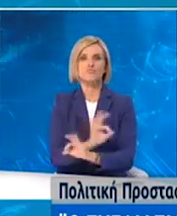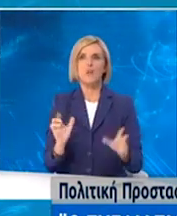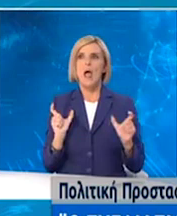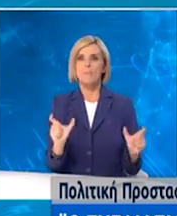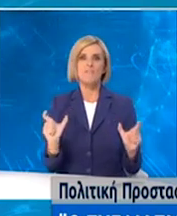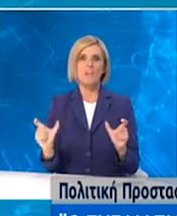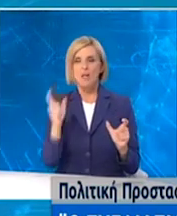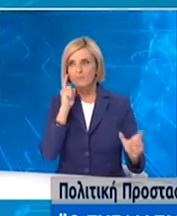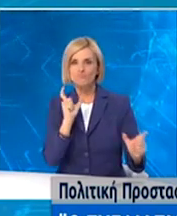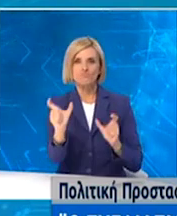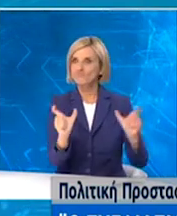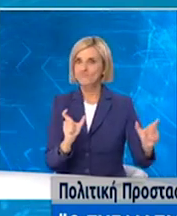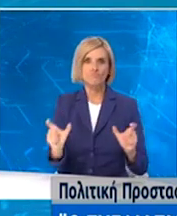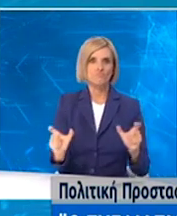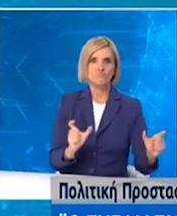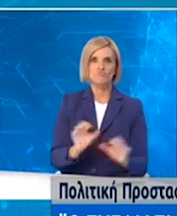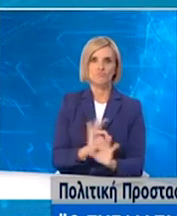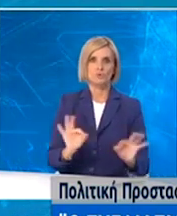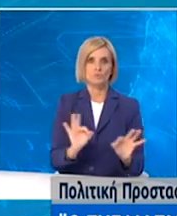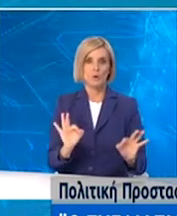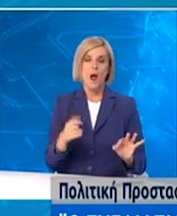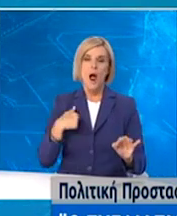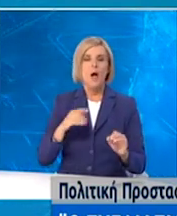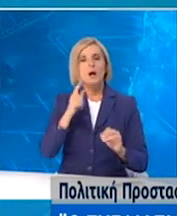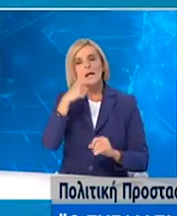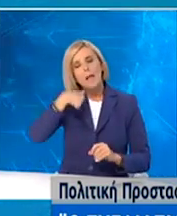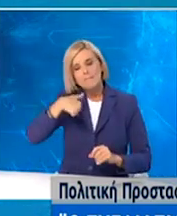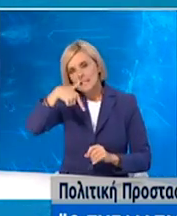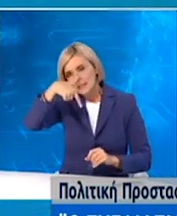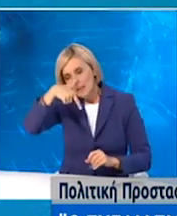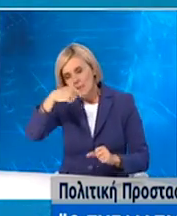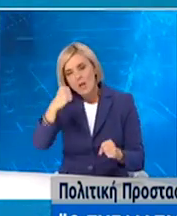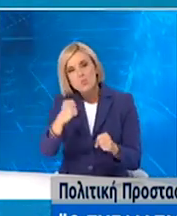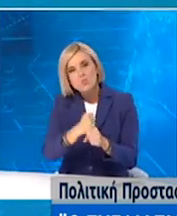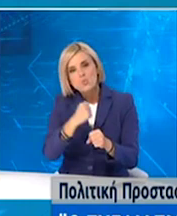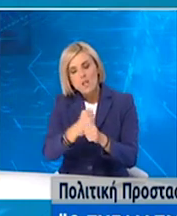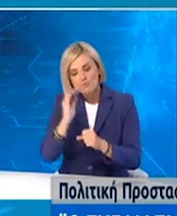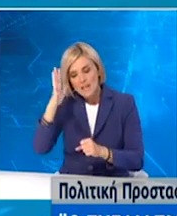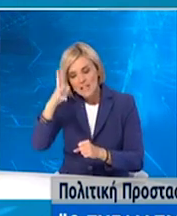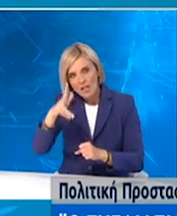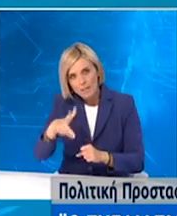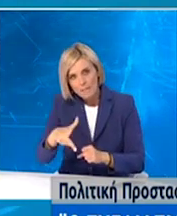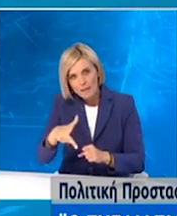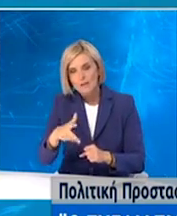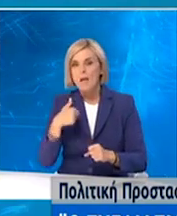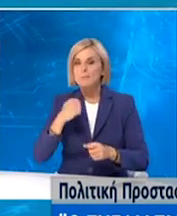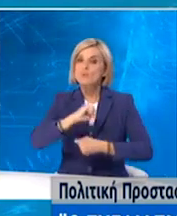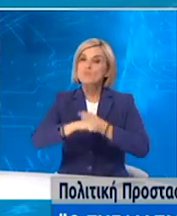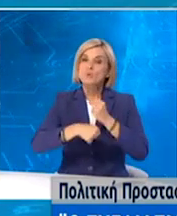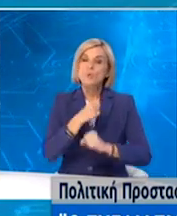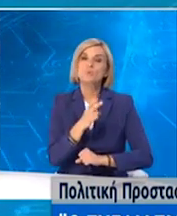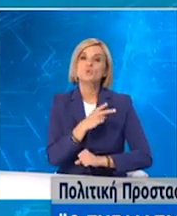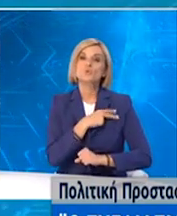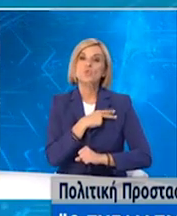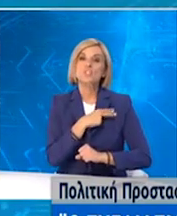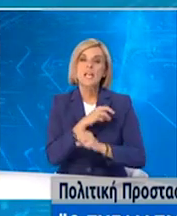η επιλογή μας είναι σε χαμηλούς τόνους, να δουλεύουμε καθημερινά, να αποφεύγουμε την είδηση που μπορεί να στοχοποιήσει άδικα